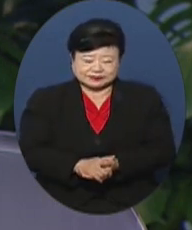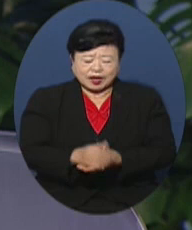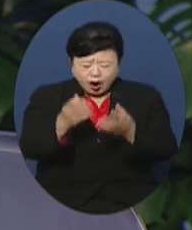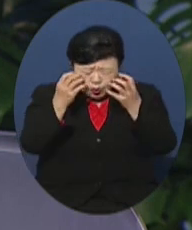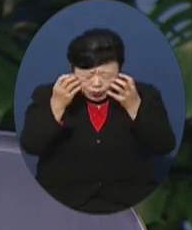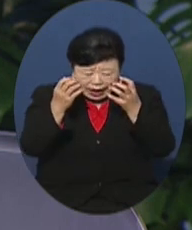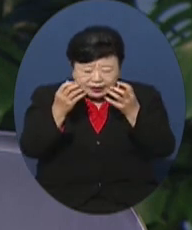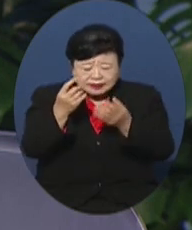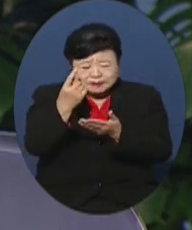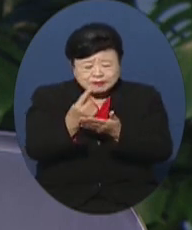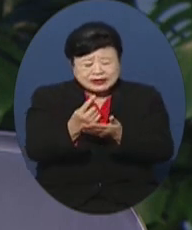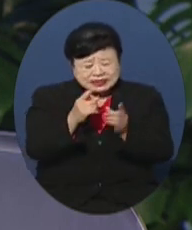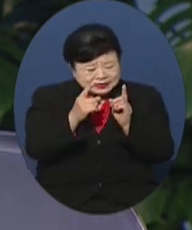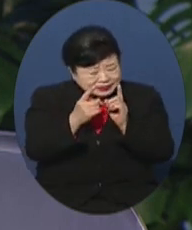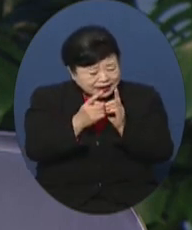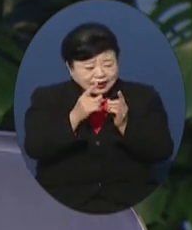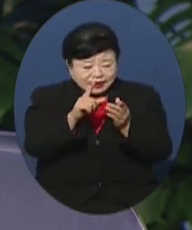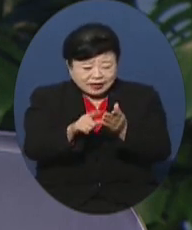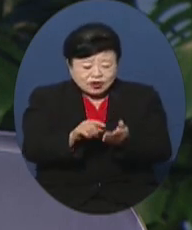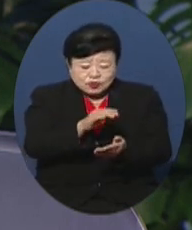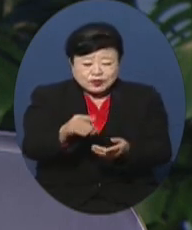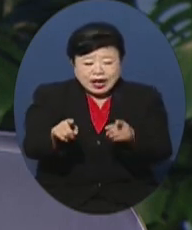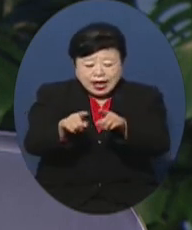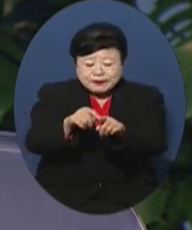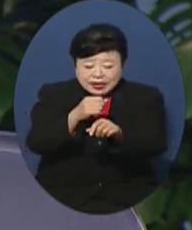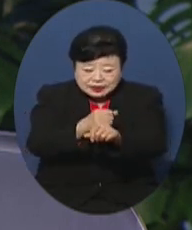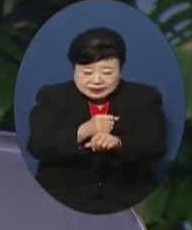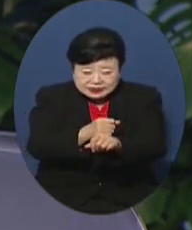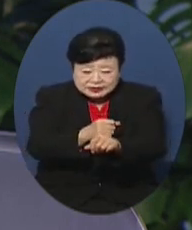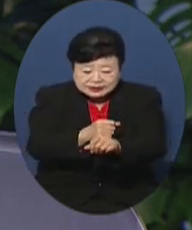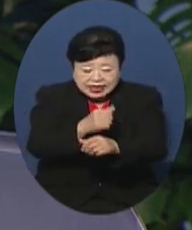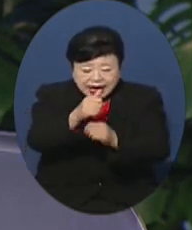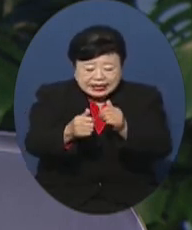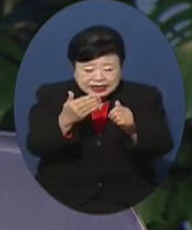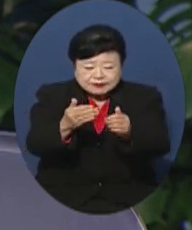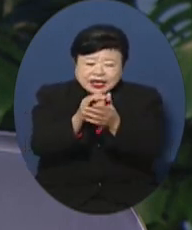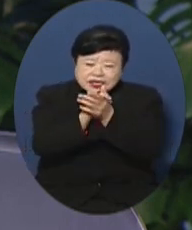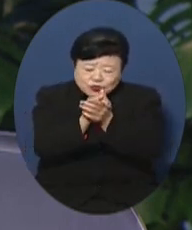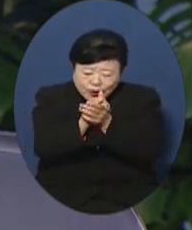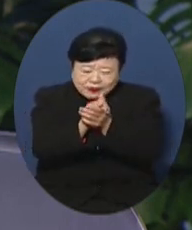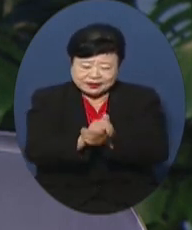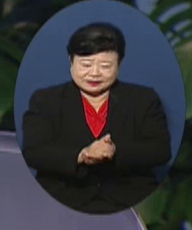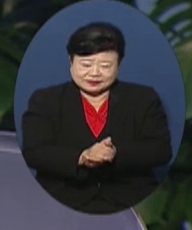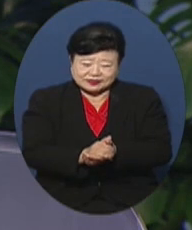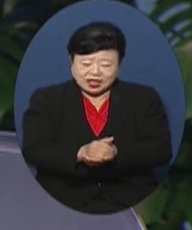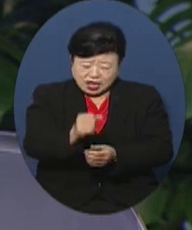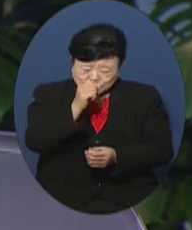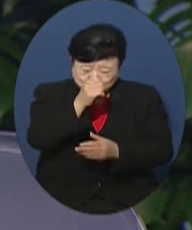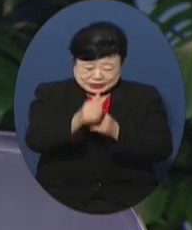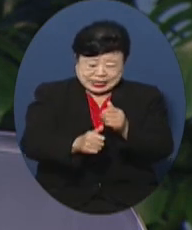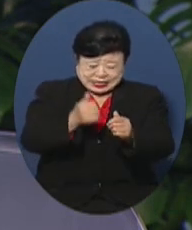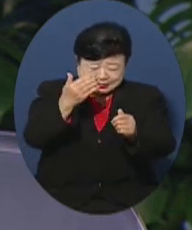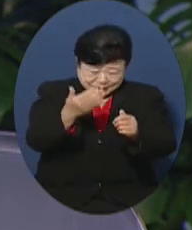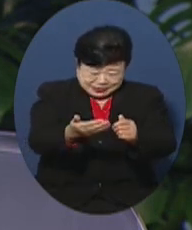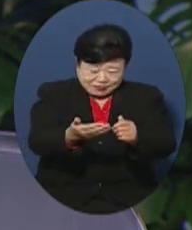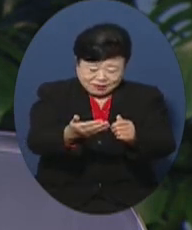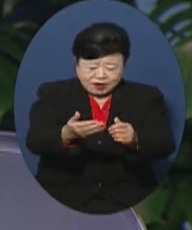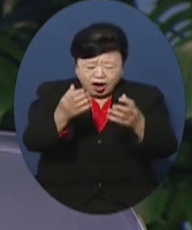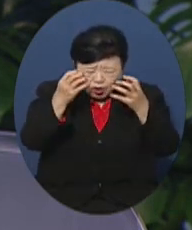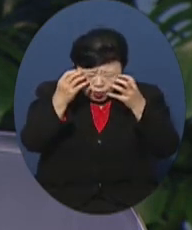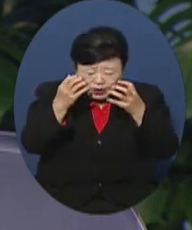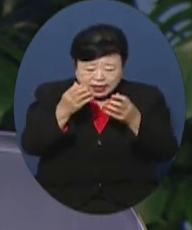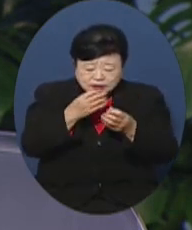고난을 만났을 때 우리와 함께 하시도록 하나님께 기도하면 좋으신 하나님께서